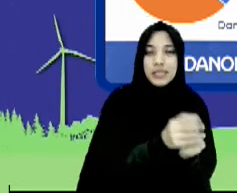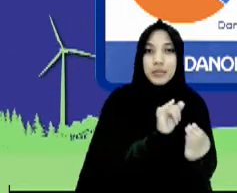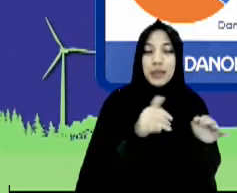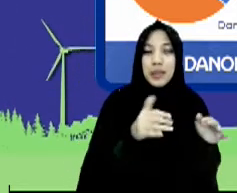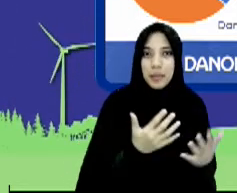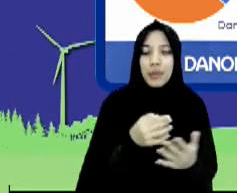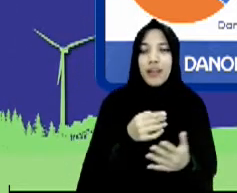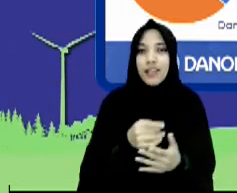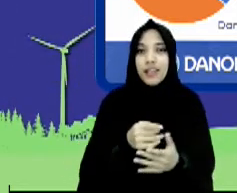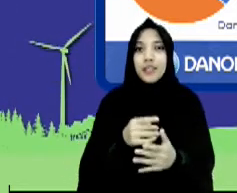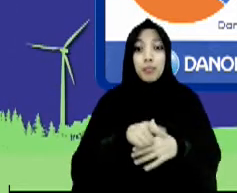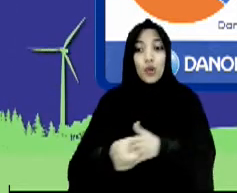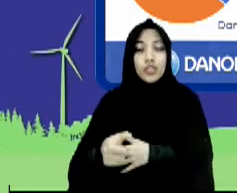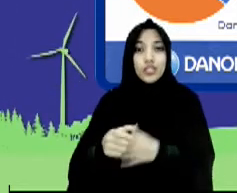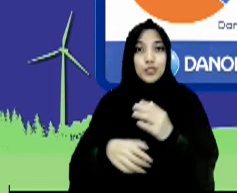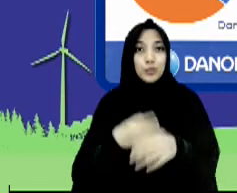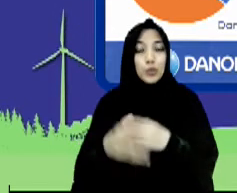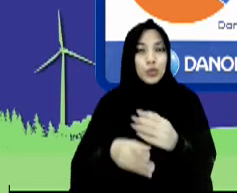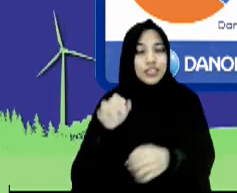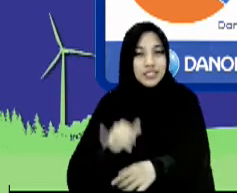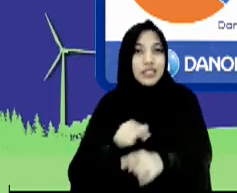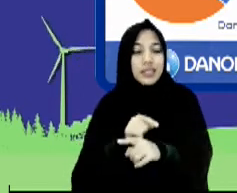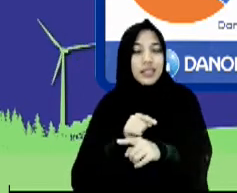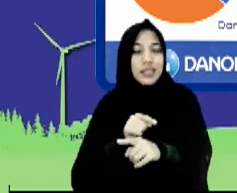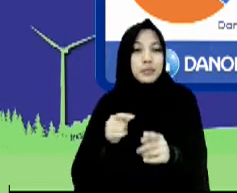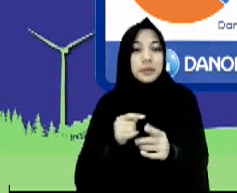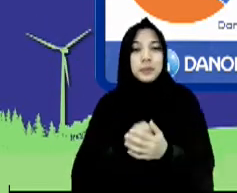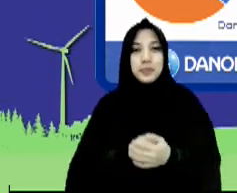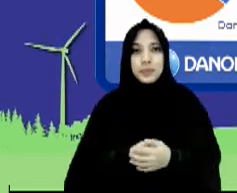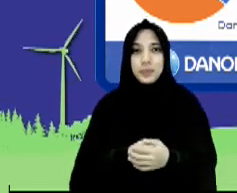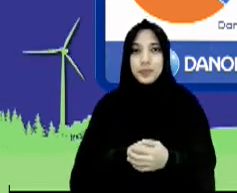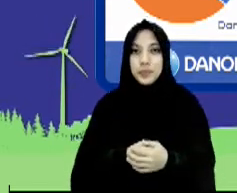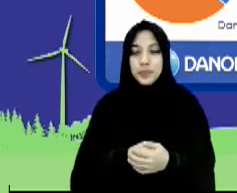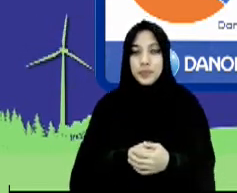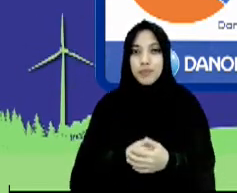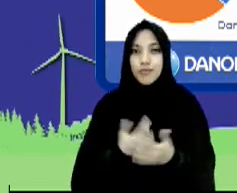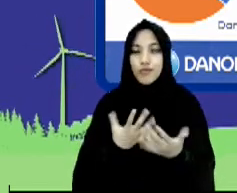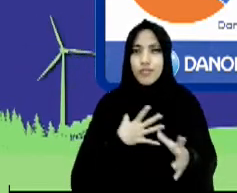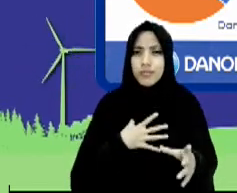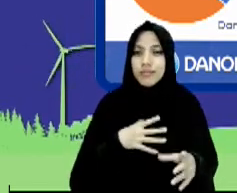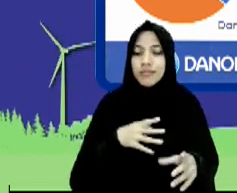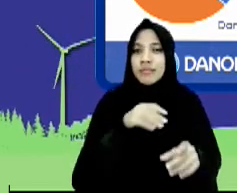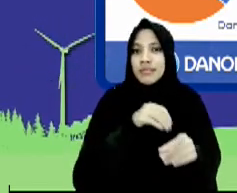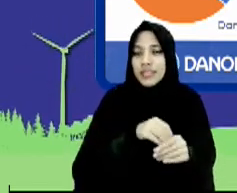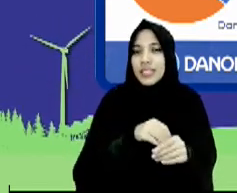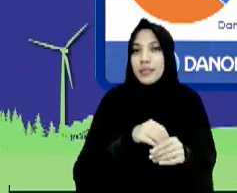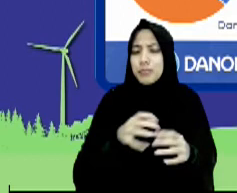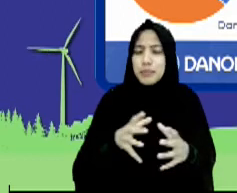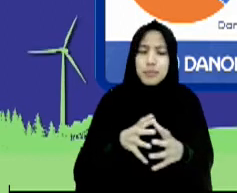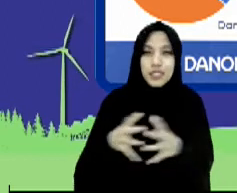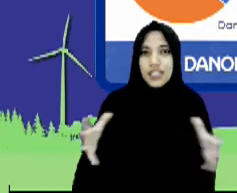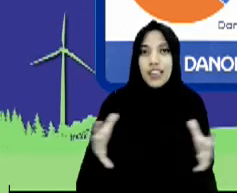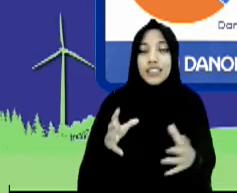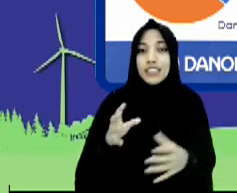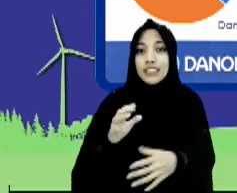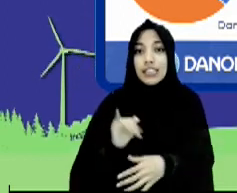proses proses produksinya itu sendiri nah meski demikian karena memang eh kontribusinya itu juga sangat besar tentu bukan e apa